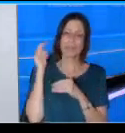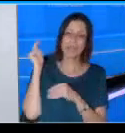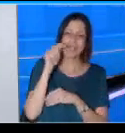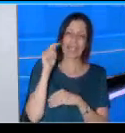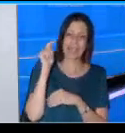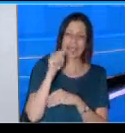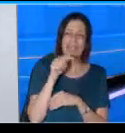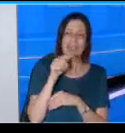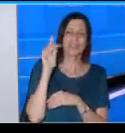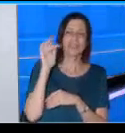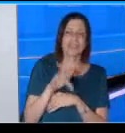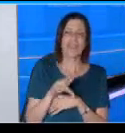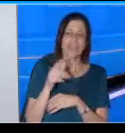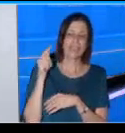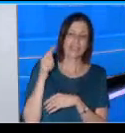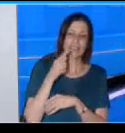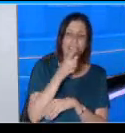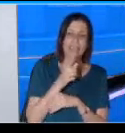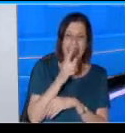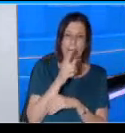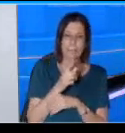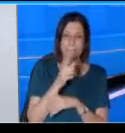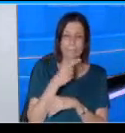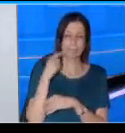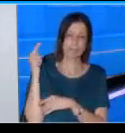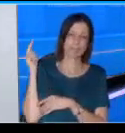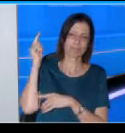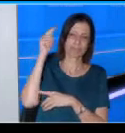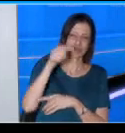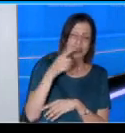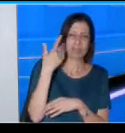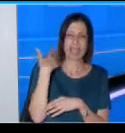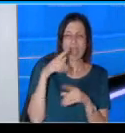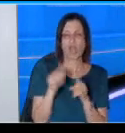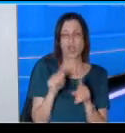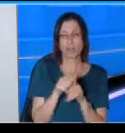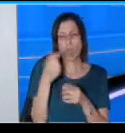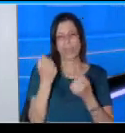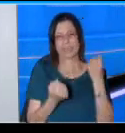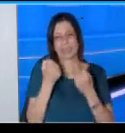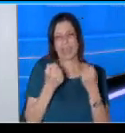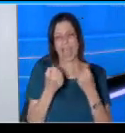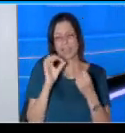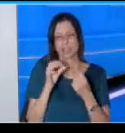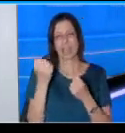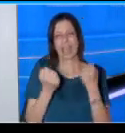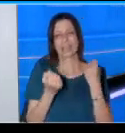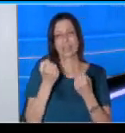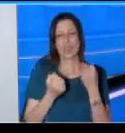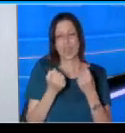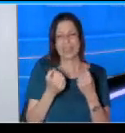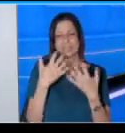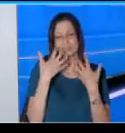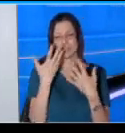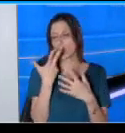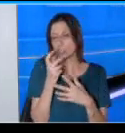נונטט, על האירוע הזה שהוא, את יודעת, צריך לומר, אם הוא היה, כמו שנהג הטיולית שם סיפר, 30 שניות